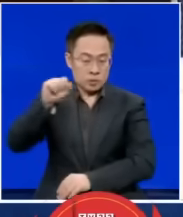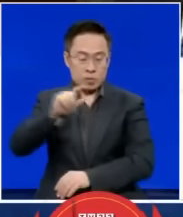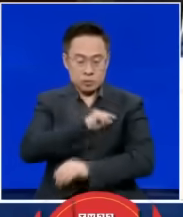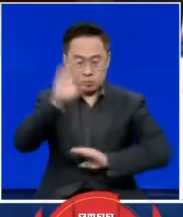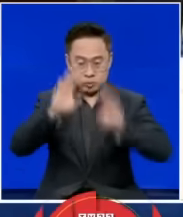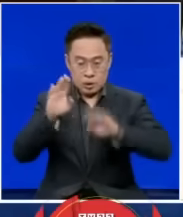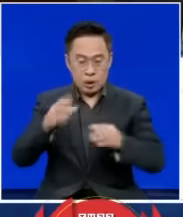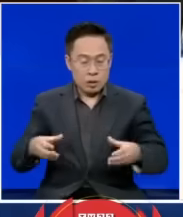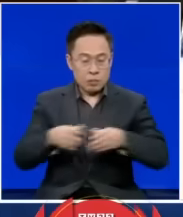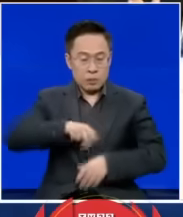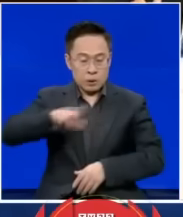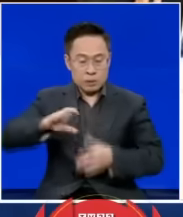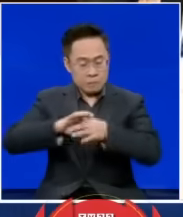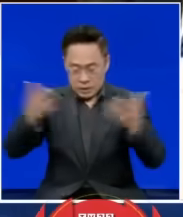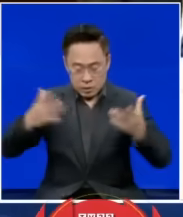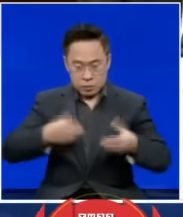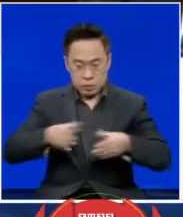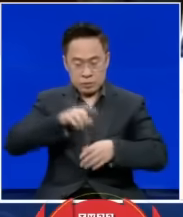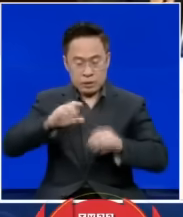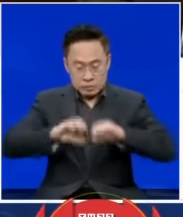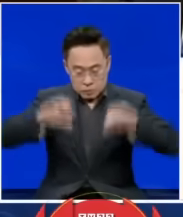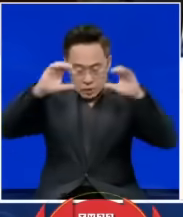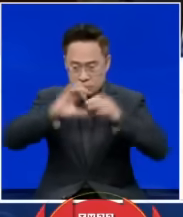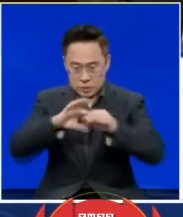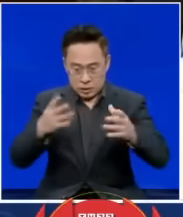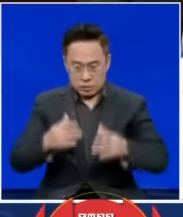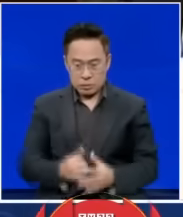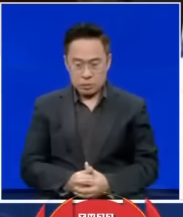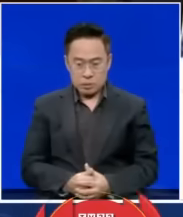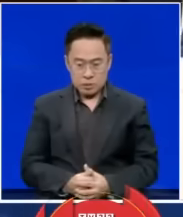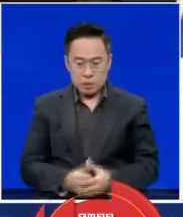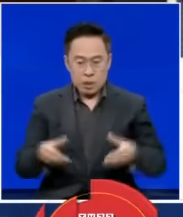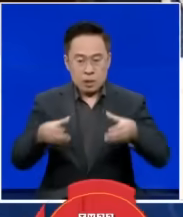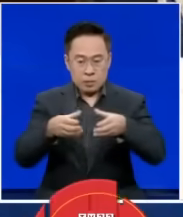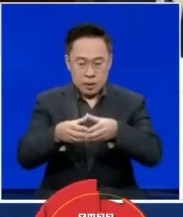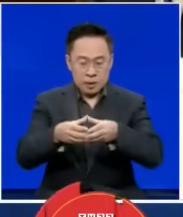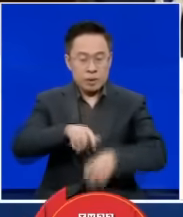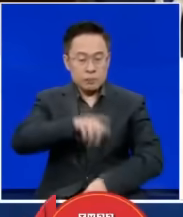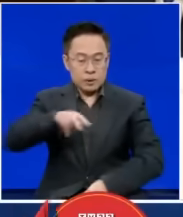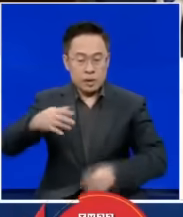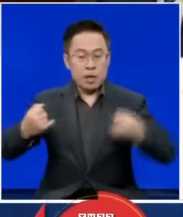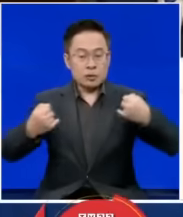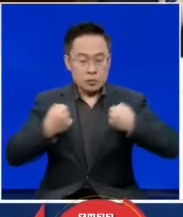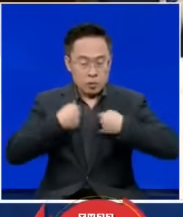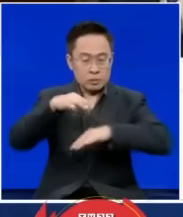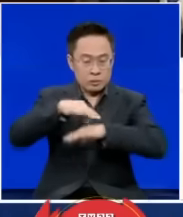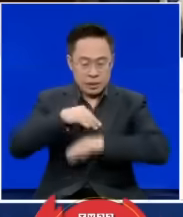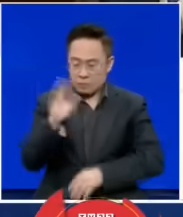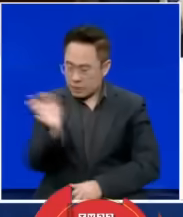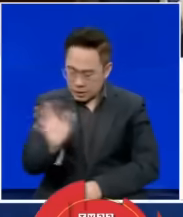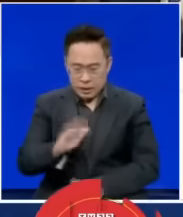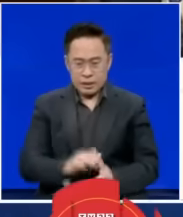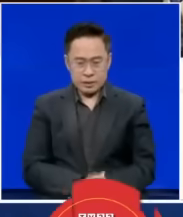ไรที่เกี่ยวข้องกับพรรคเพื่อไทยจะไปเกี่ยวข้องกับประธานสภาพรรคเพื่อไทยไม่ได้เป็นเจ้าของแล้วตั้งแต่ต้นนะครับเพราะนั้นจะไปยึดคืนเลยมันไม่